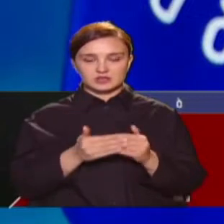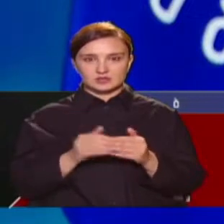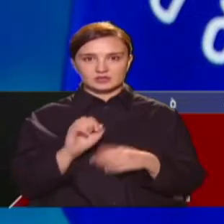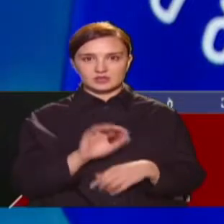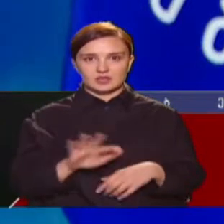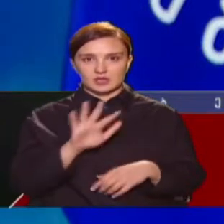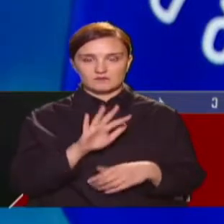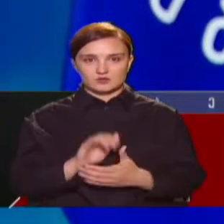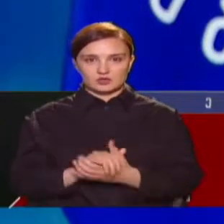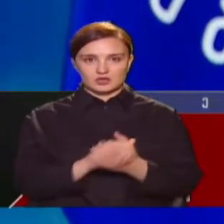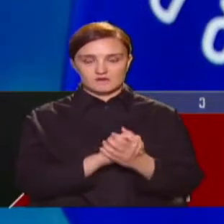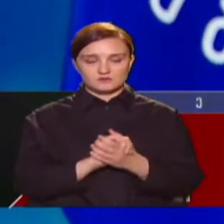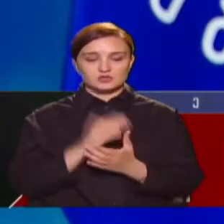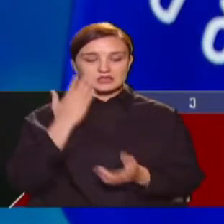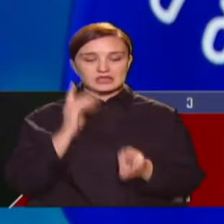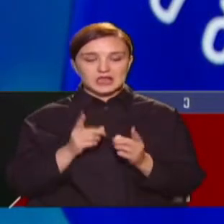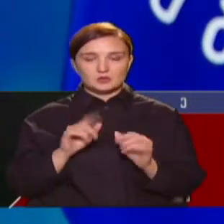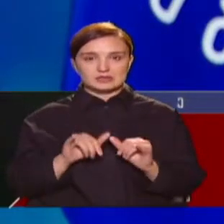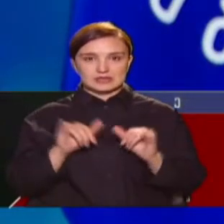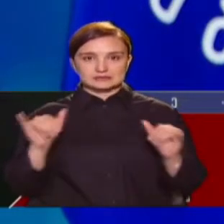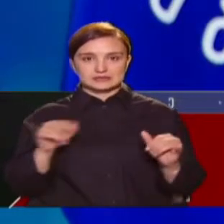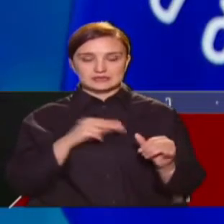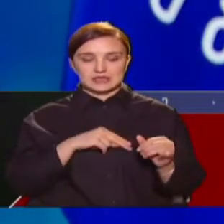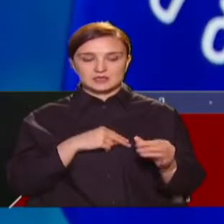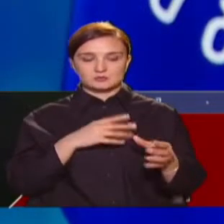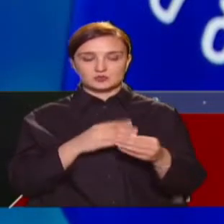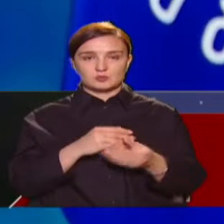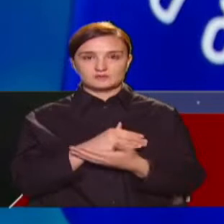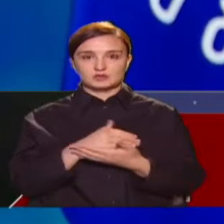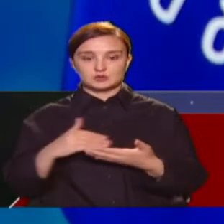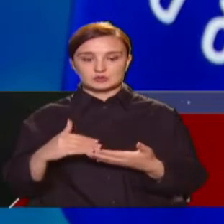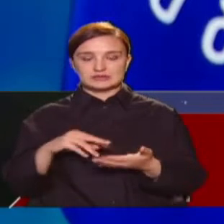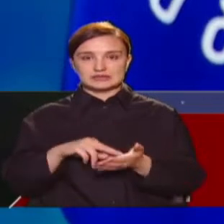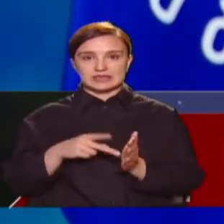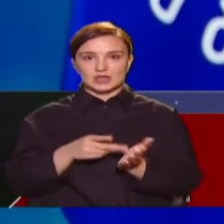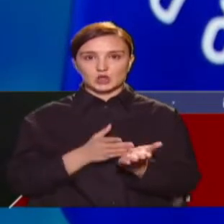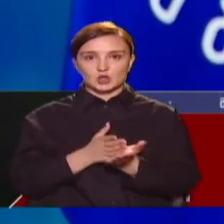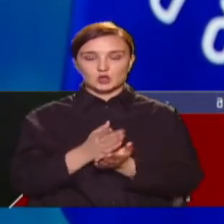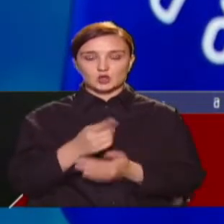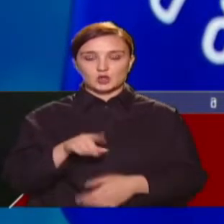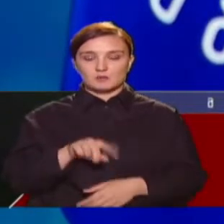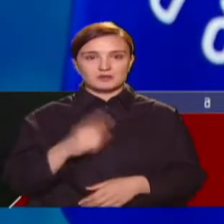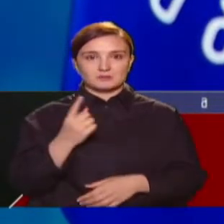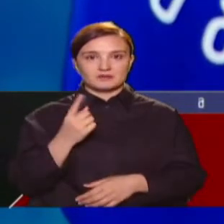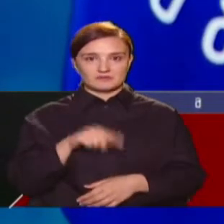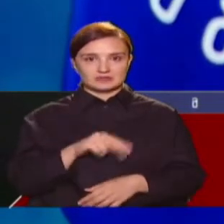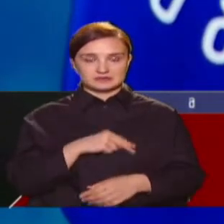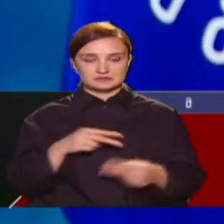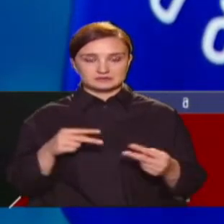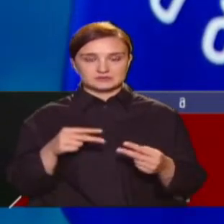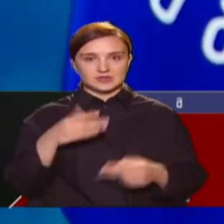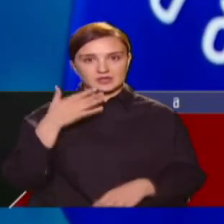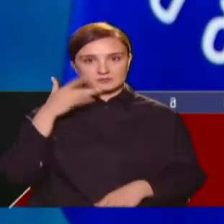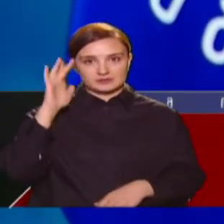და რეალურად გაზარდა თანამშრომლობის დონე სტრატეგიულ პარტნიორებთან, მათ შორის ჩვენს ნომერ პირველ სტრატეგიულ პარტნიორთან, ამერიკის